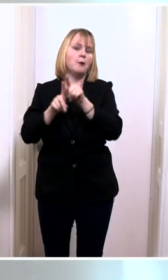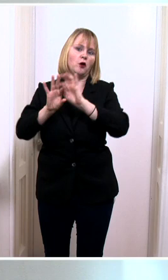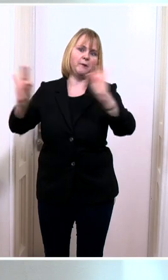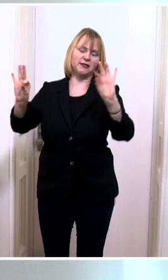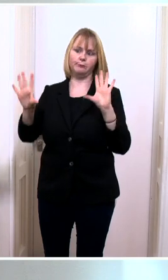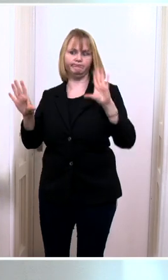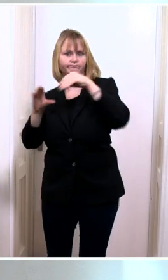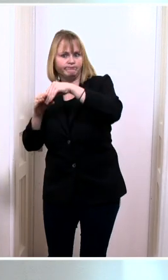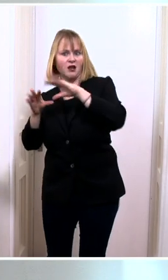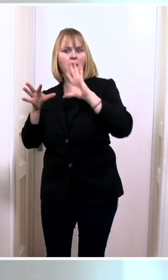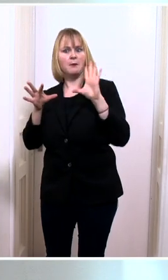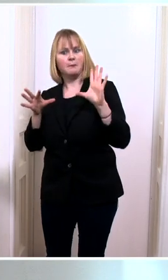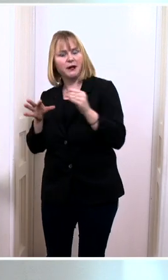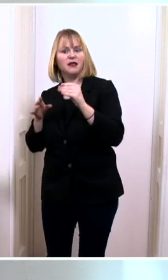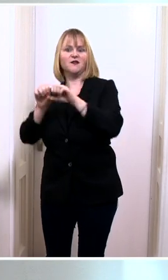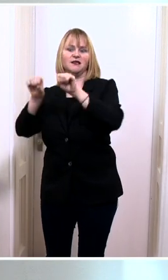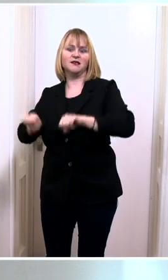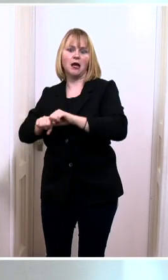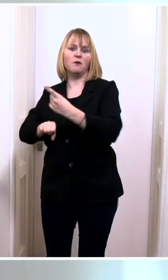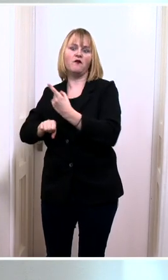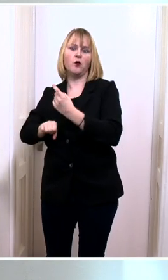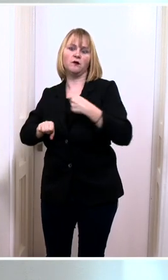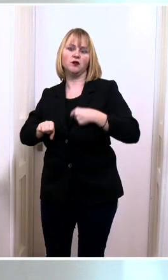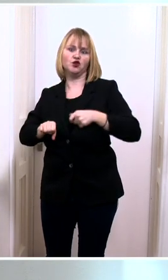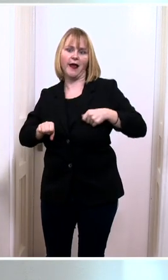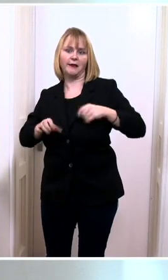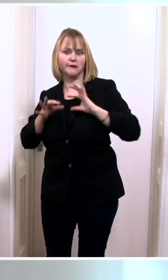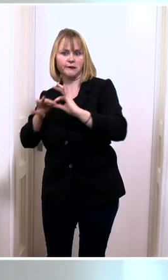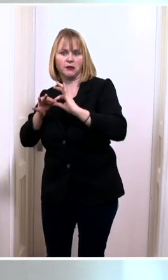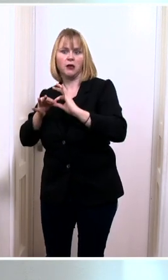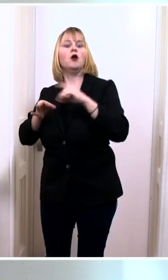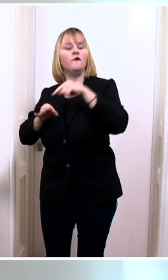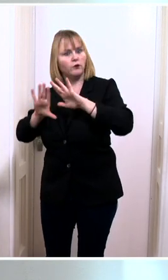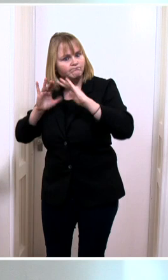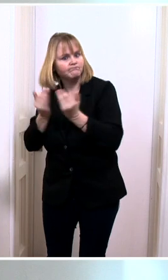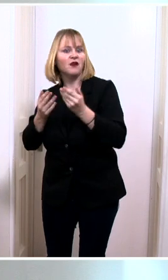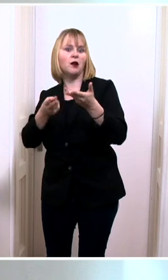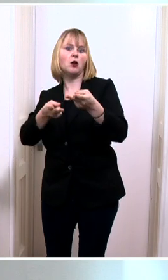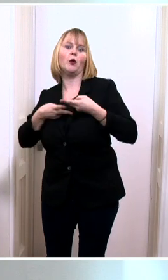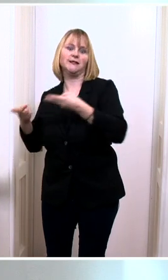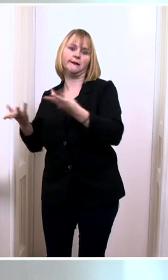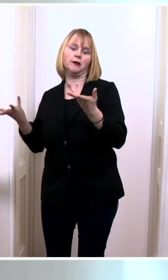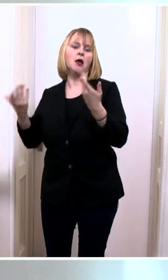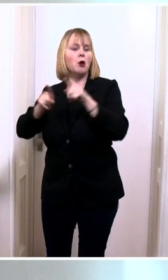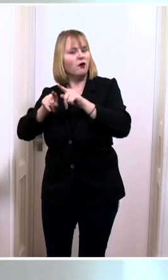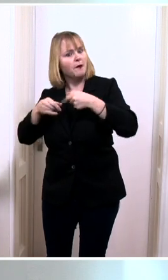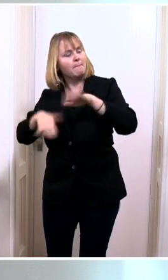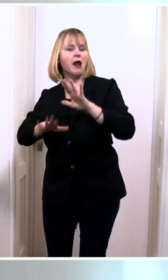voll eingebunden in diesem System der Schweiz, eben auch über die ganze Logistik. Das hilft uns viel